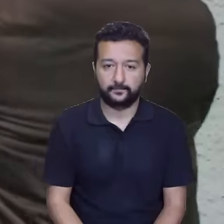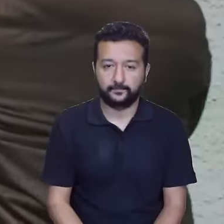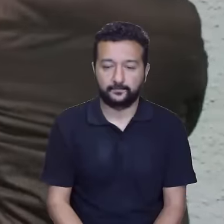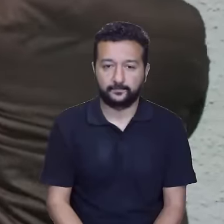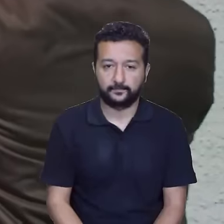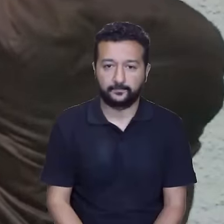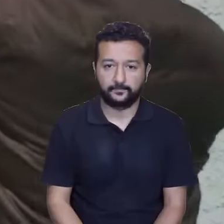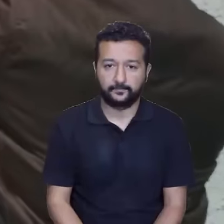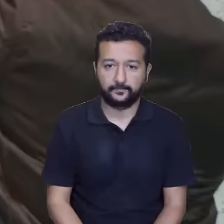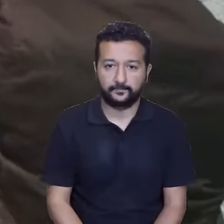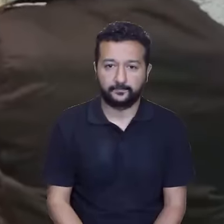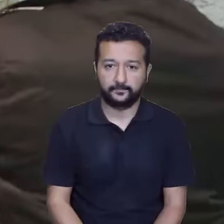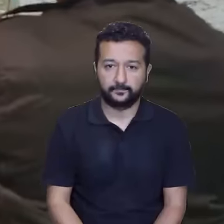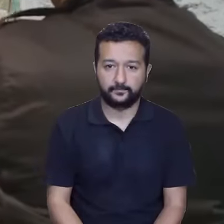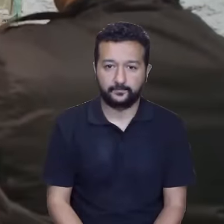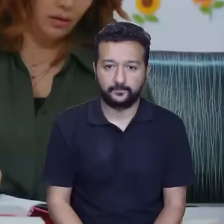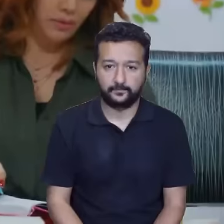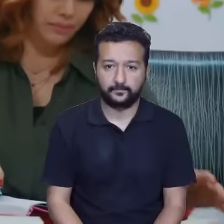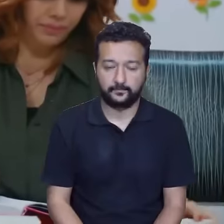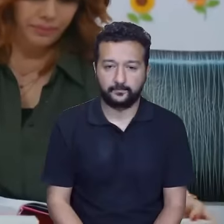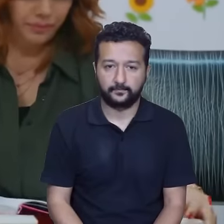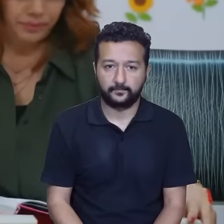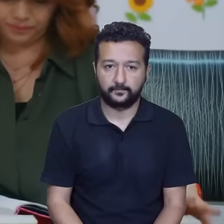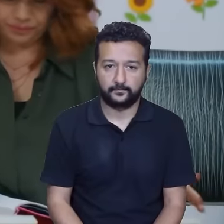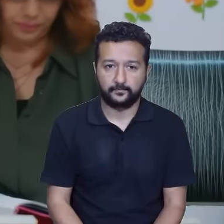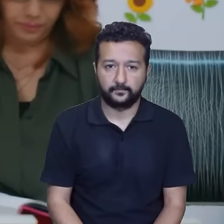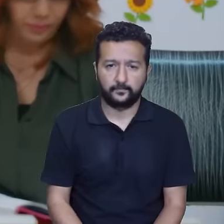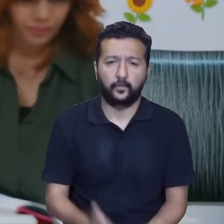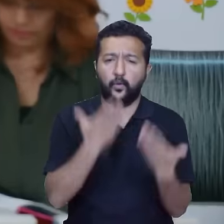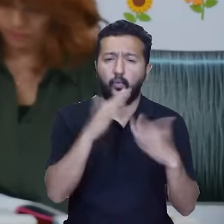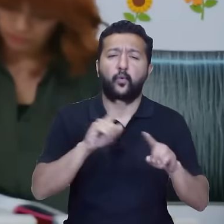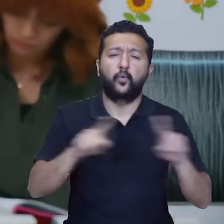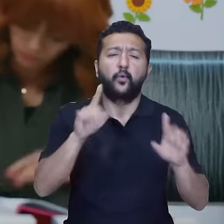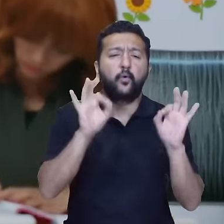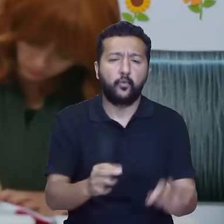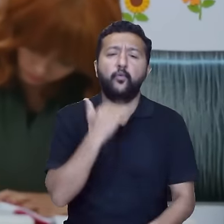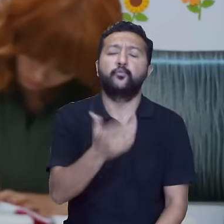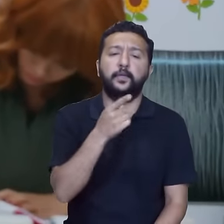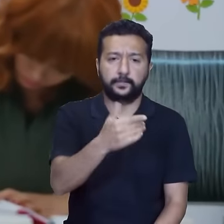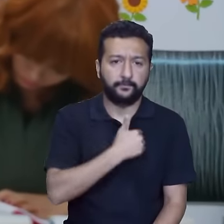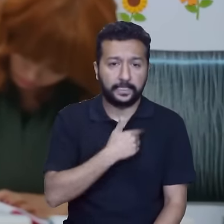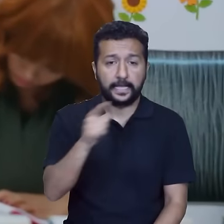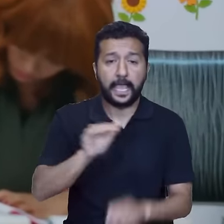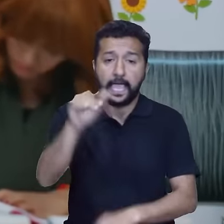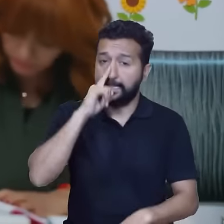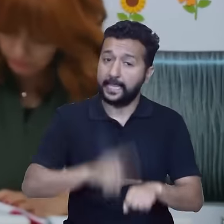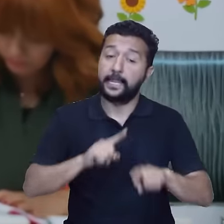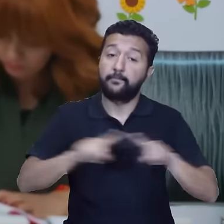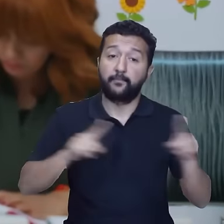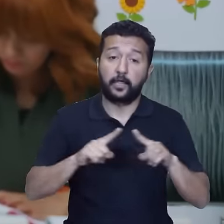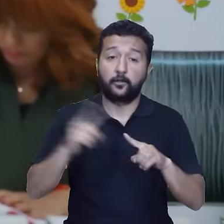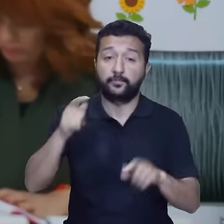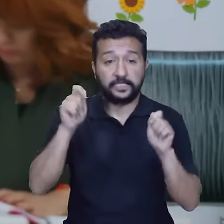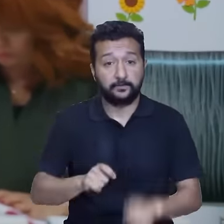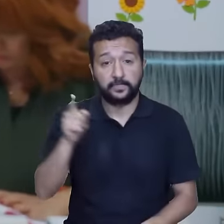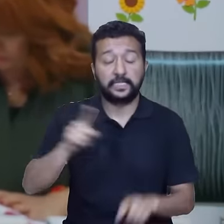Bahçeden çıkıp demir kapıyı dikkatlice kapattı. Kuaför. Yok canım ya, olur mu öyle şey? Yani ben hayatta inanmam Tarık'ın öyle